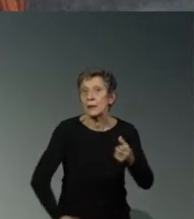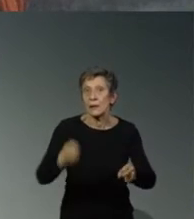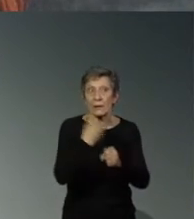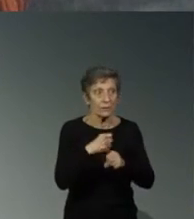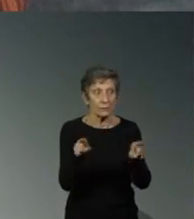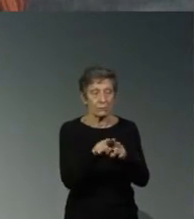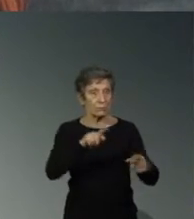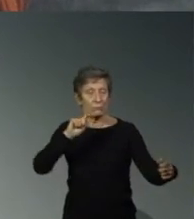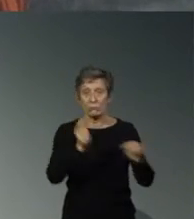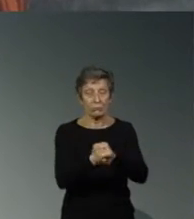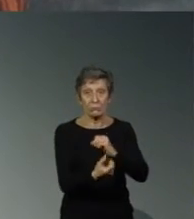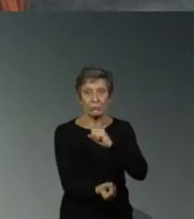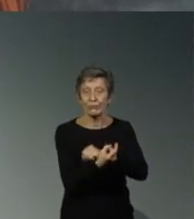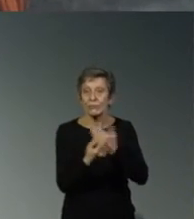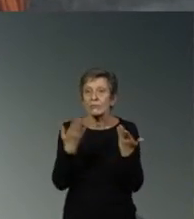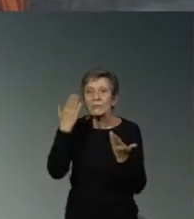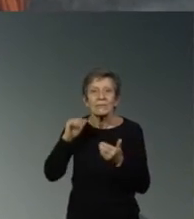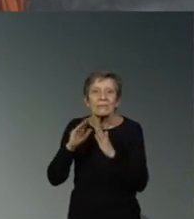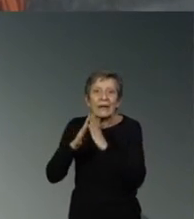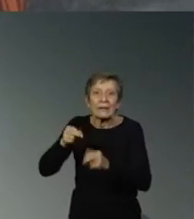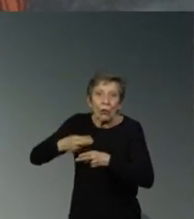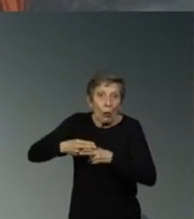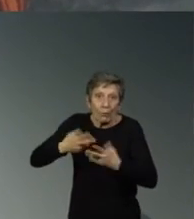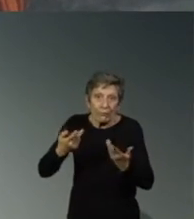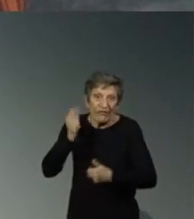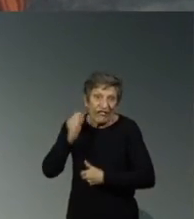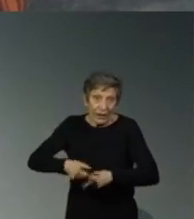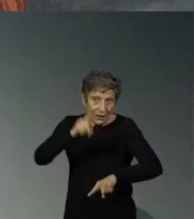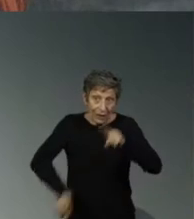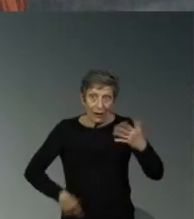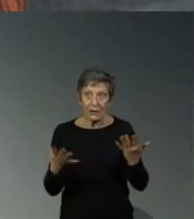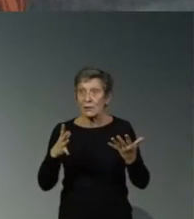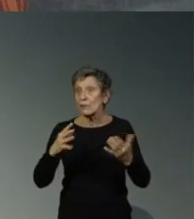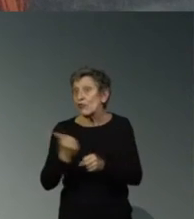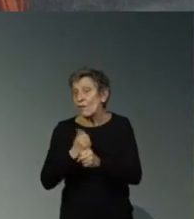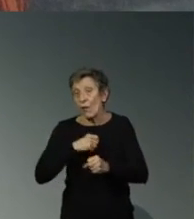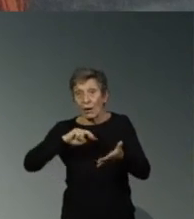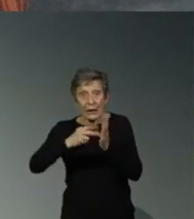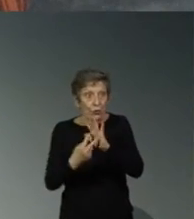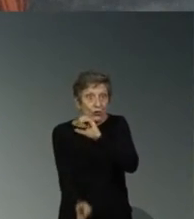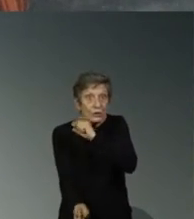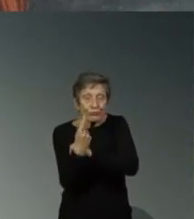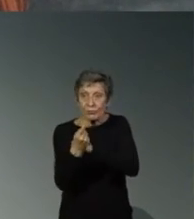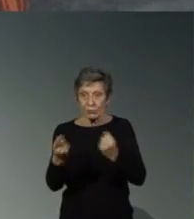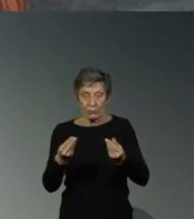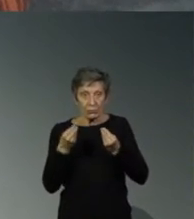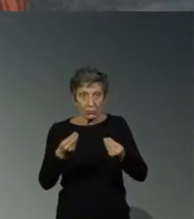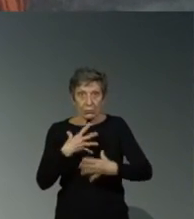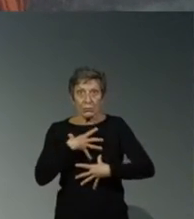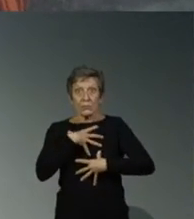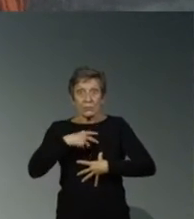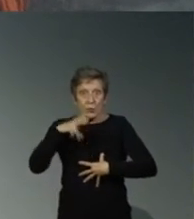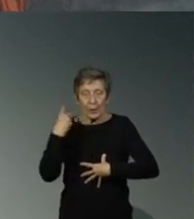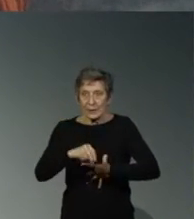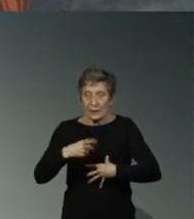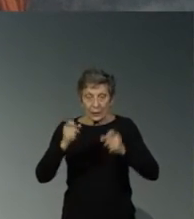révolution et le Vatican a failli l'interdire. Enfin, je veux dire, à chaque fois qu'il y a une grosse technologie ou technique qui surprend l'humanité,